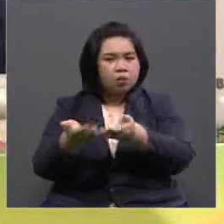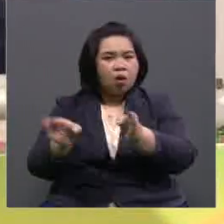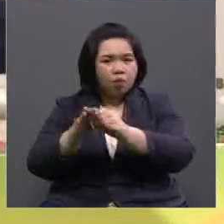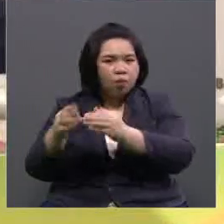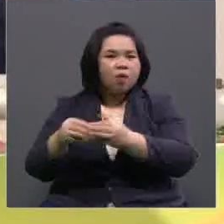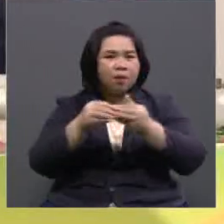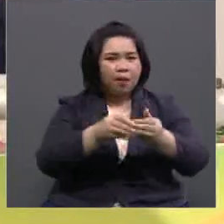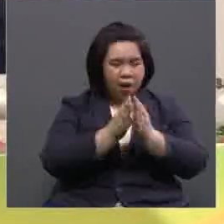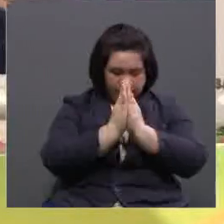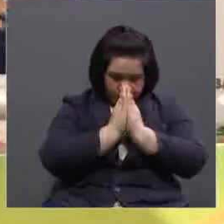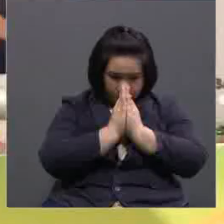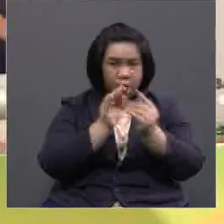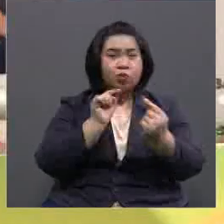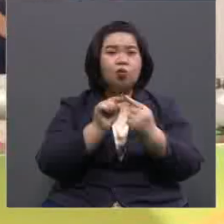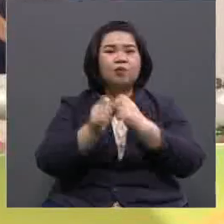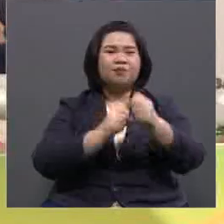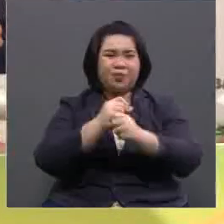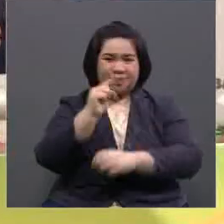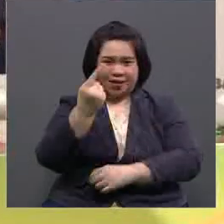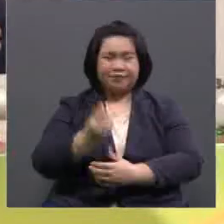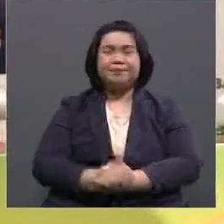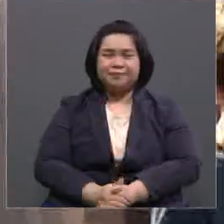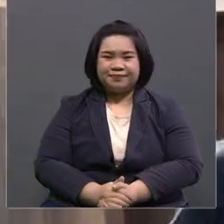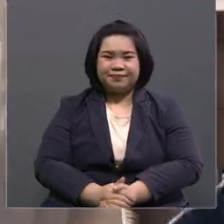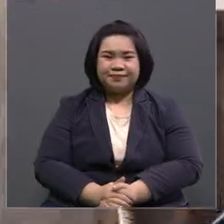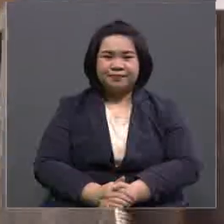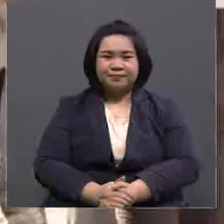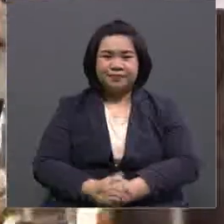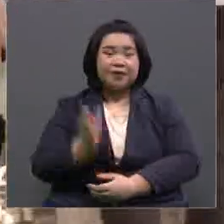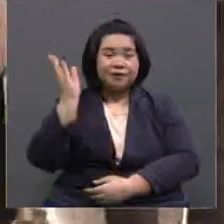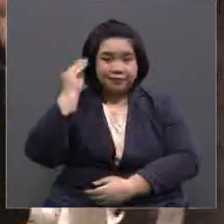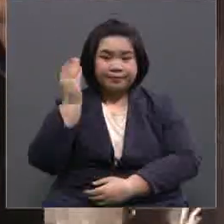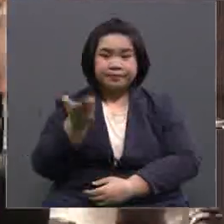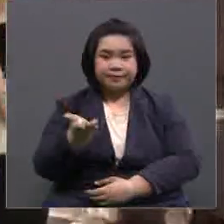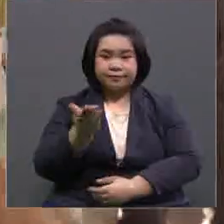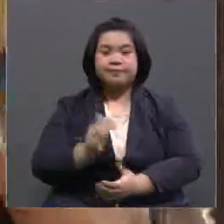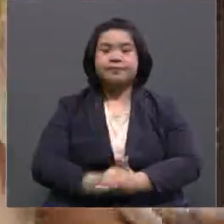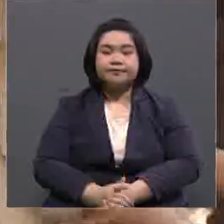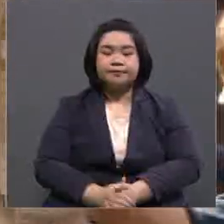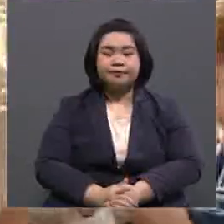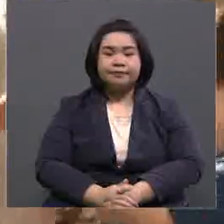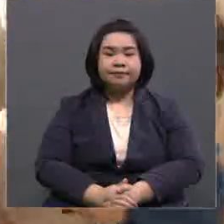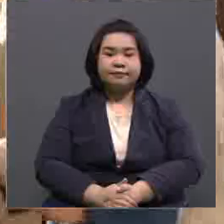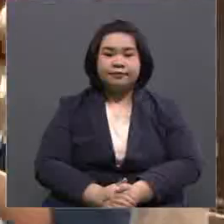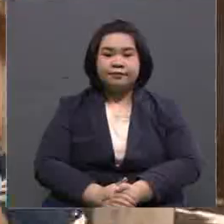ความเป็นสิริมงคลต้อนรับปีใหม่กันสักหน่อยไปฟังเสียงคนที่มาไหว้พระทำบุญกัน